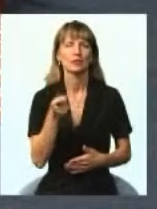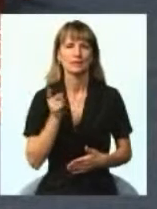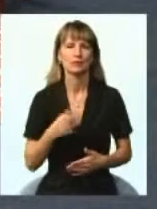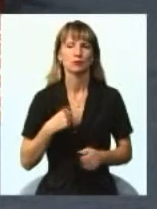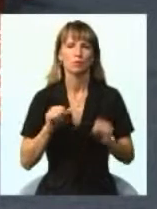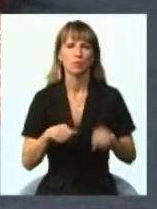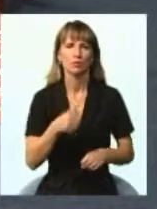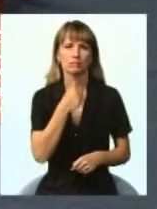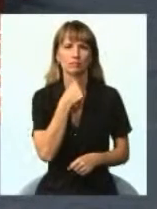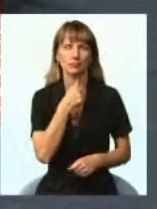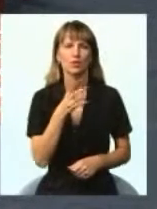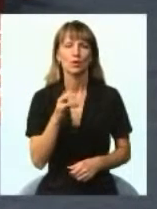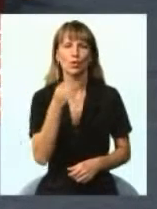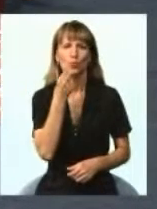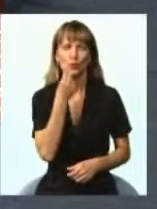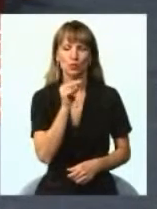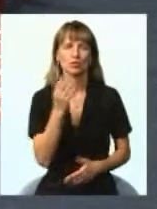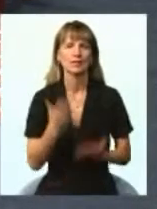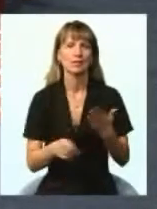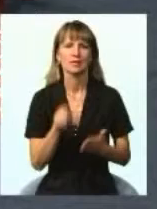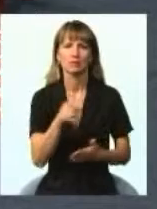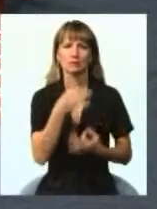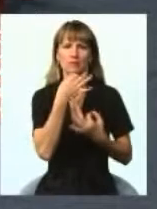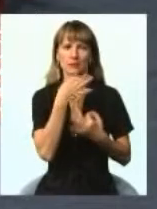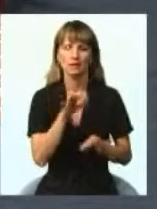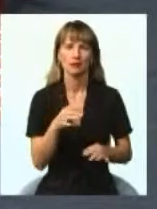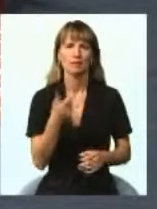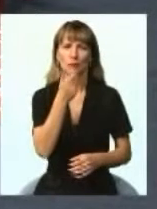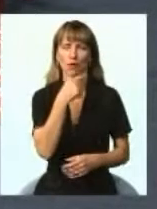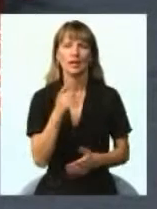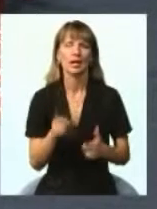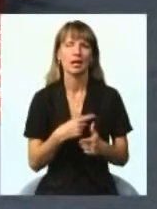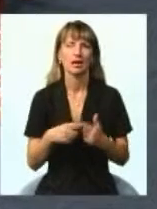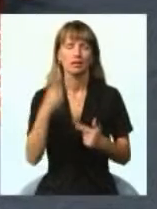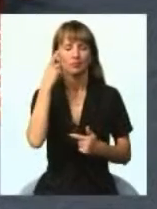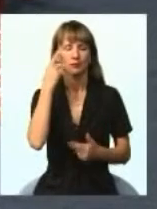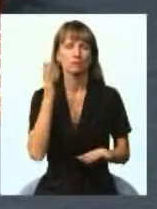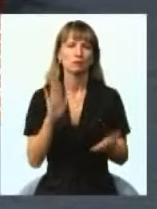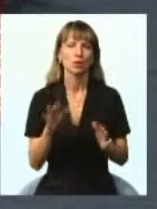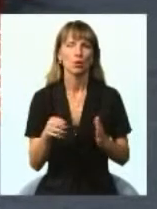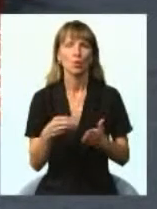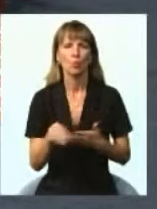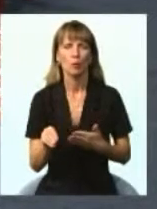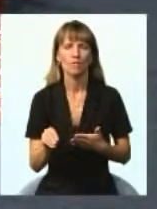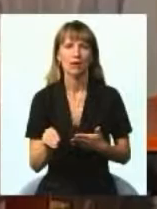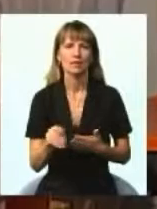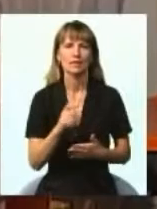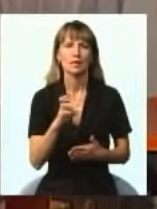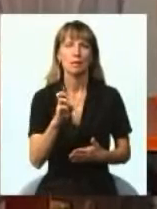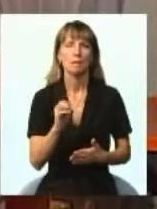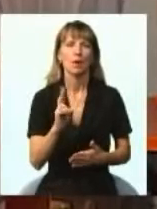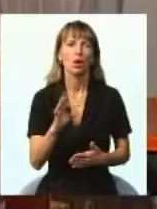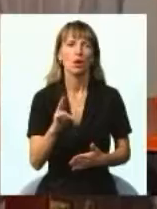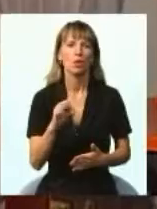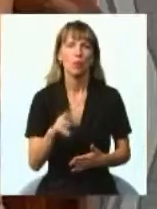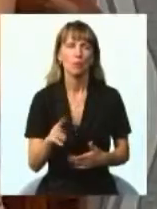можемо експериментувати, але краще, якщо тобі не подобається якесь певне морозиво, або ти сумніваєшся, купувати те морозиво з беконом, або там